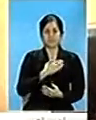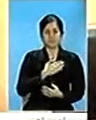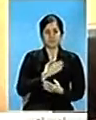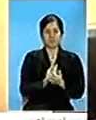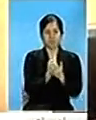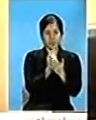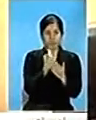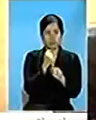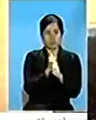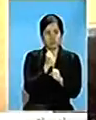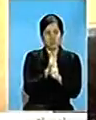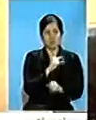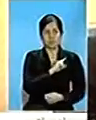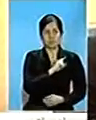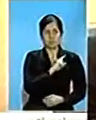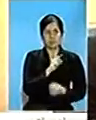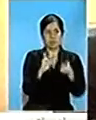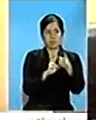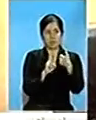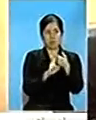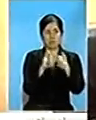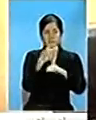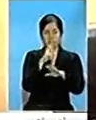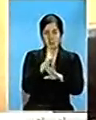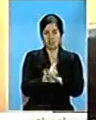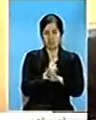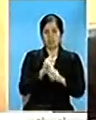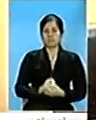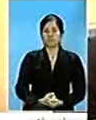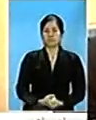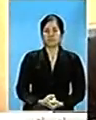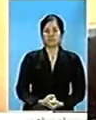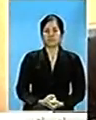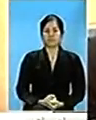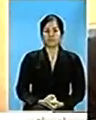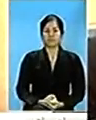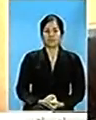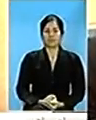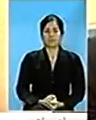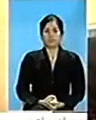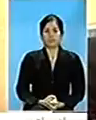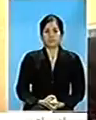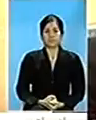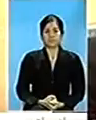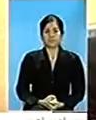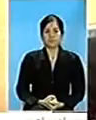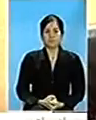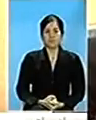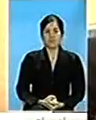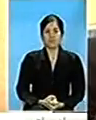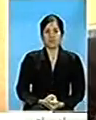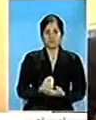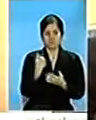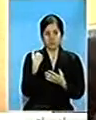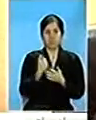ะการปฏิบัติหน้าที่ของรองประธานสภาพัฒนาการเมืองนะคะแล้วก็มีท่